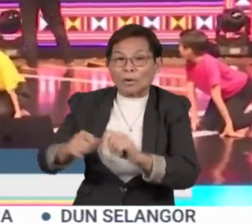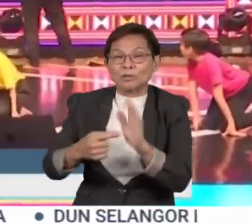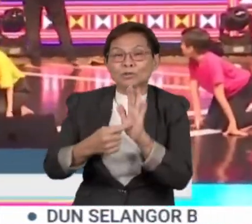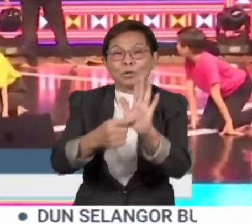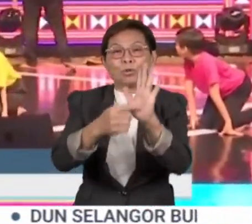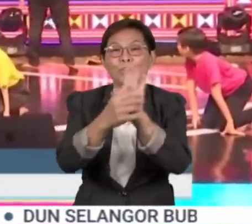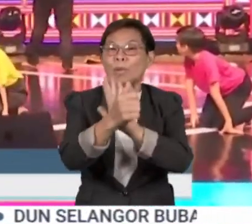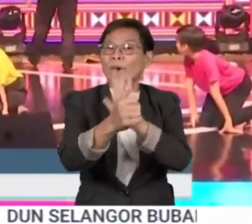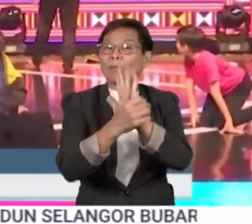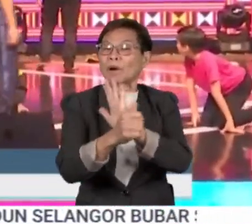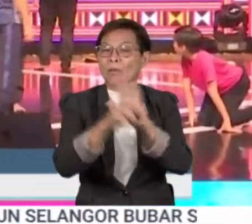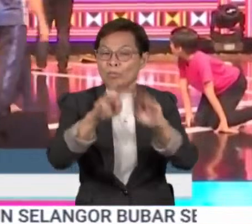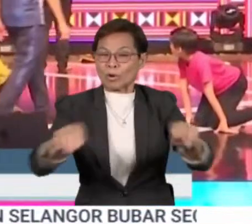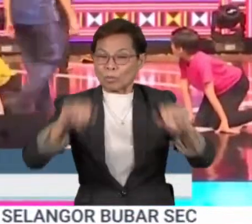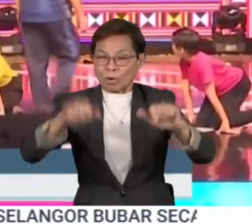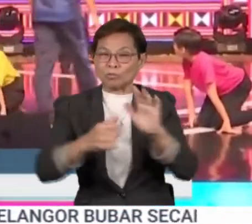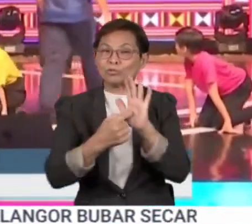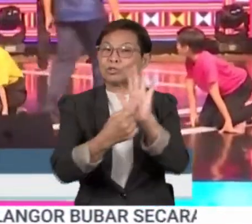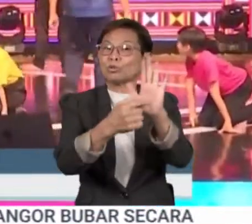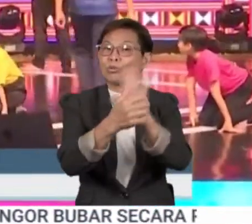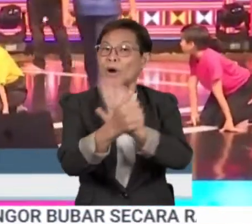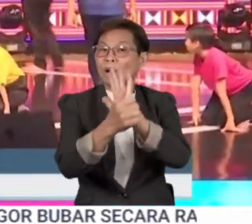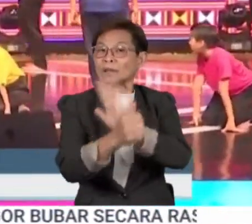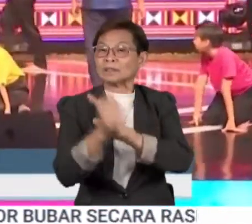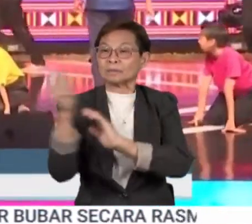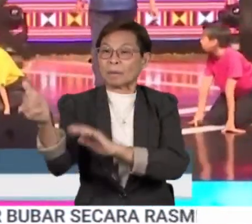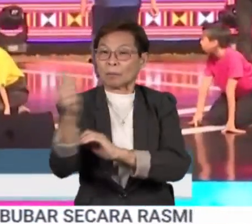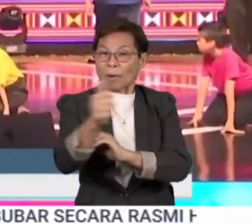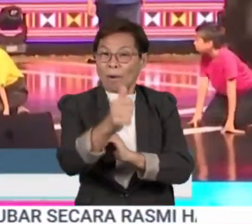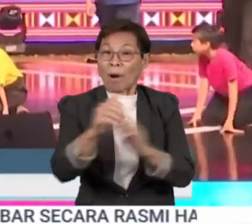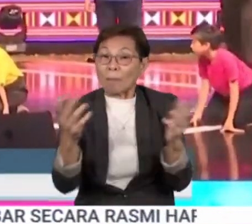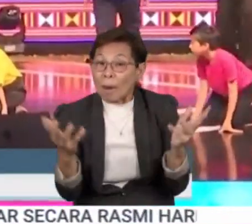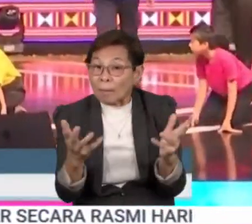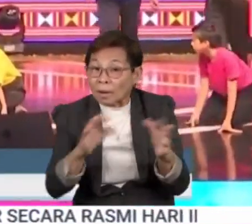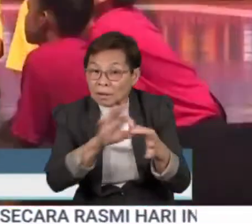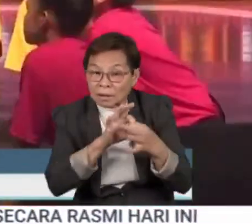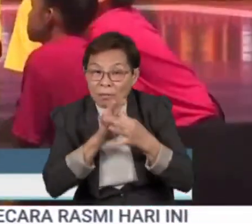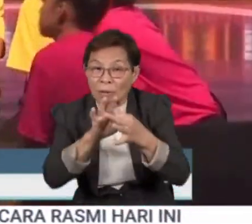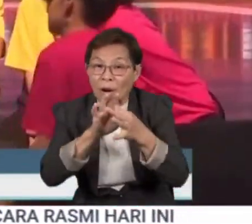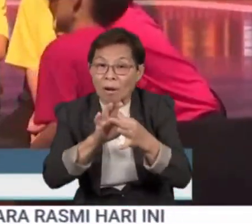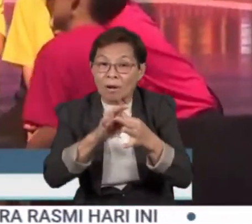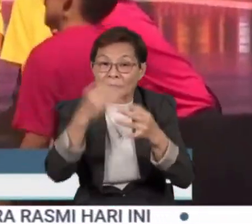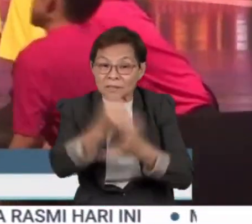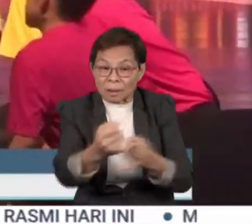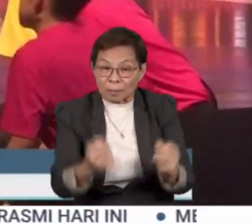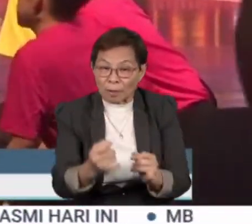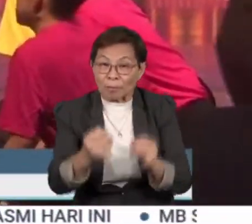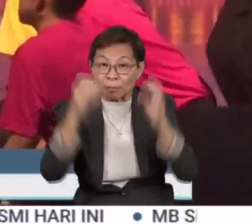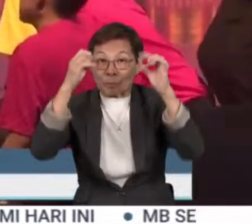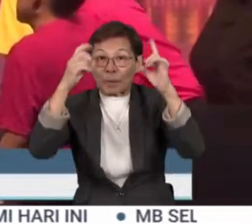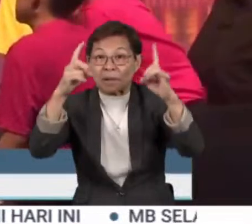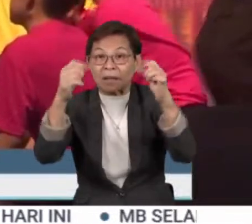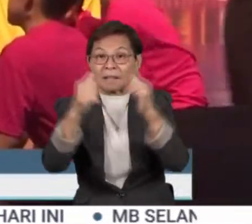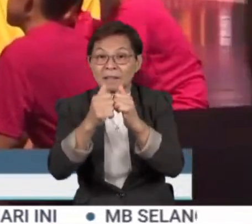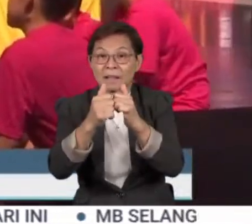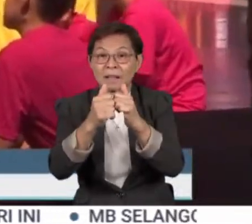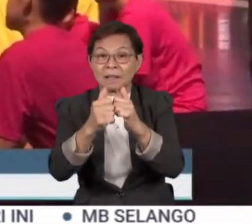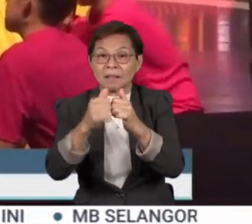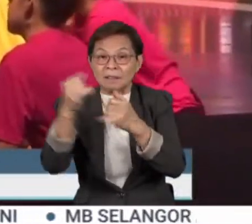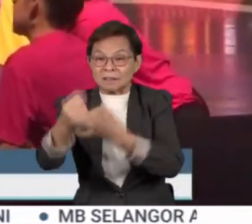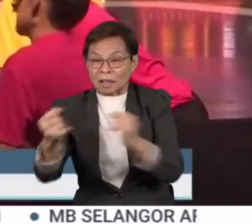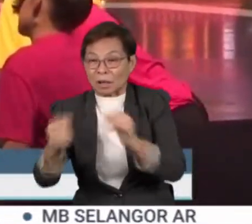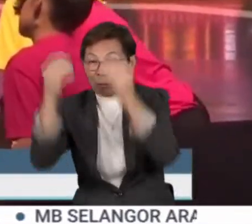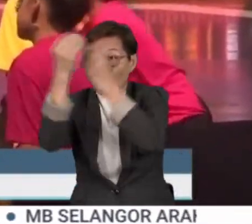mempamerkan bakat-bakat tersebut. Okey Puan, bagaimana pula dengan kerjasama antara Jabatan Pendidikan dan